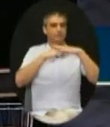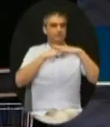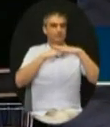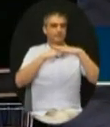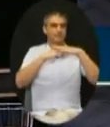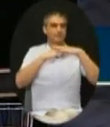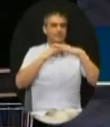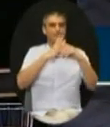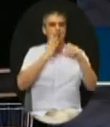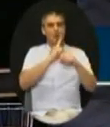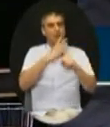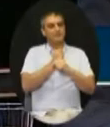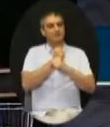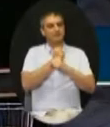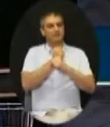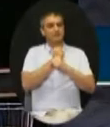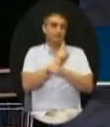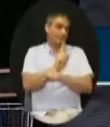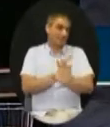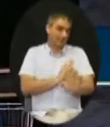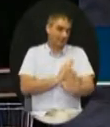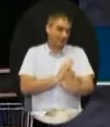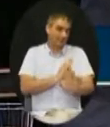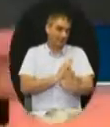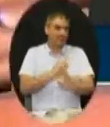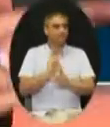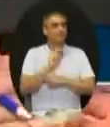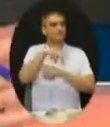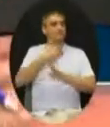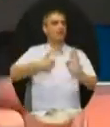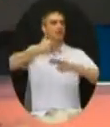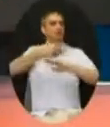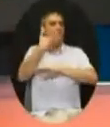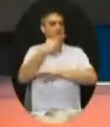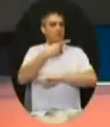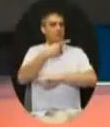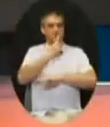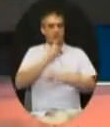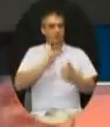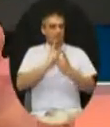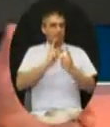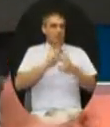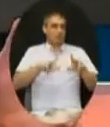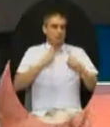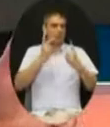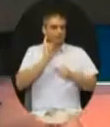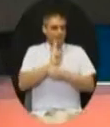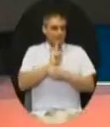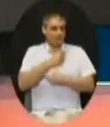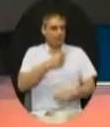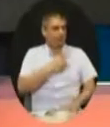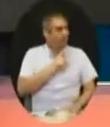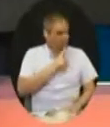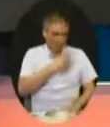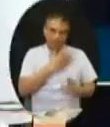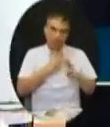לא מצליחים גם בינתיים. להיות ראשי מדינות, זאת אומרת, עוד לא נתקלנו במקרים, כמובן שצריך להיזהר שזה מהדברים... אני חושבת